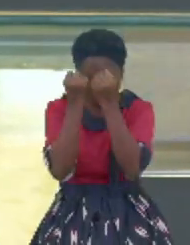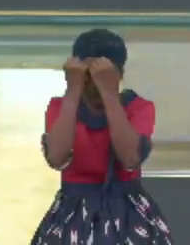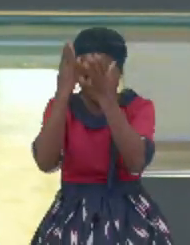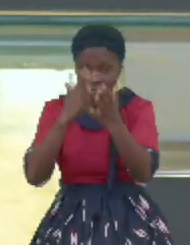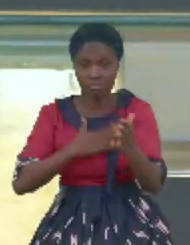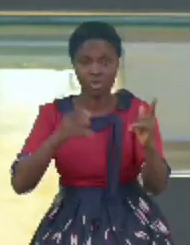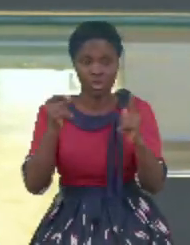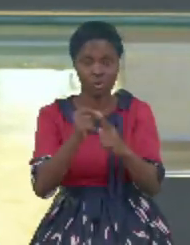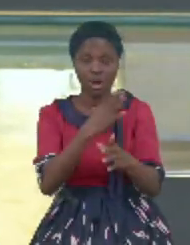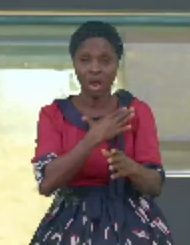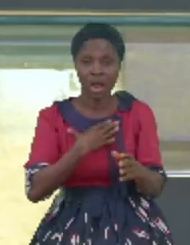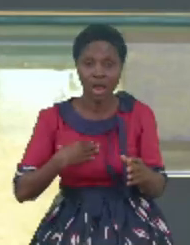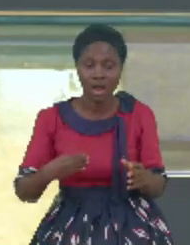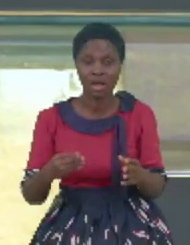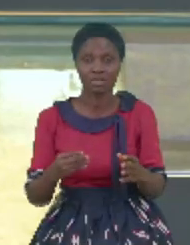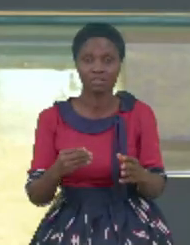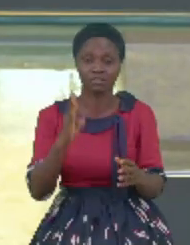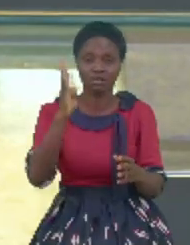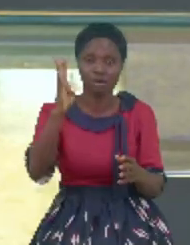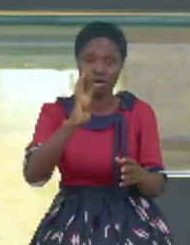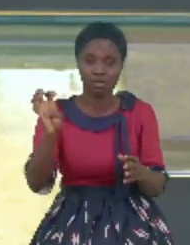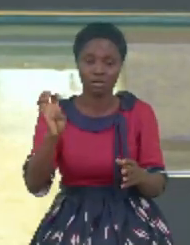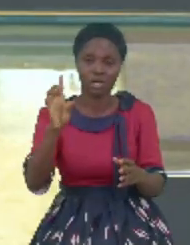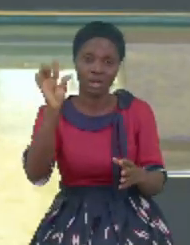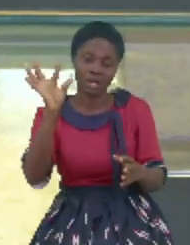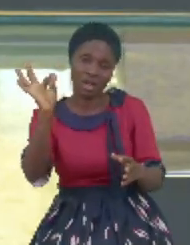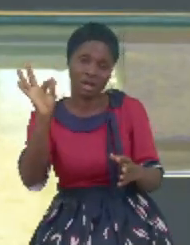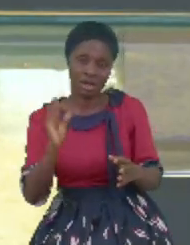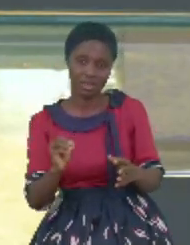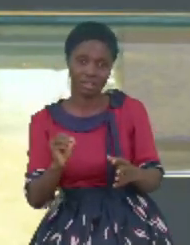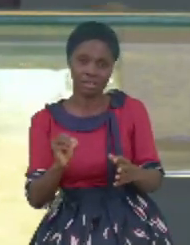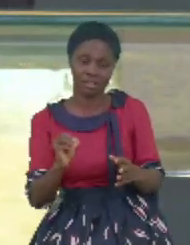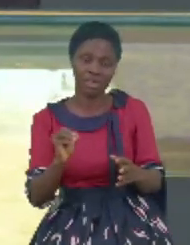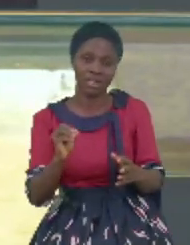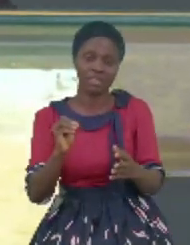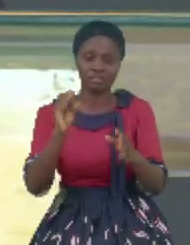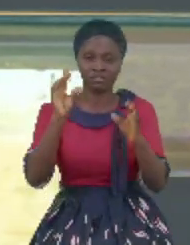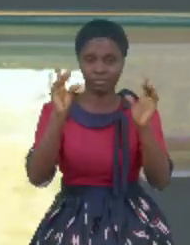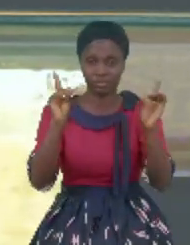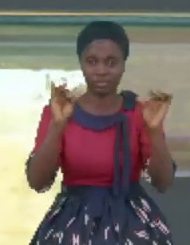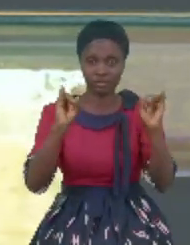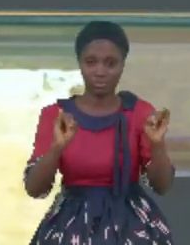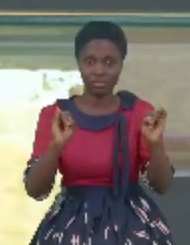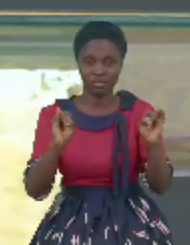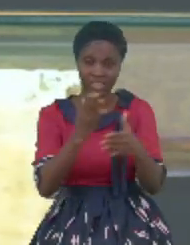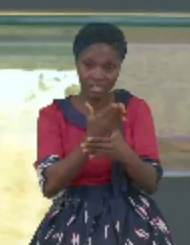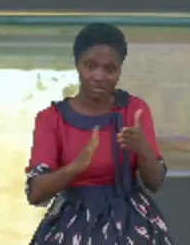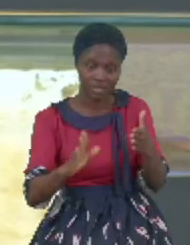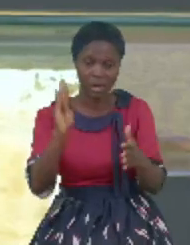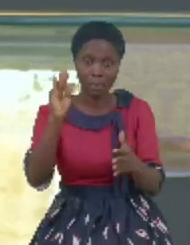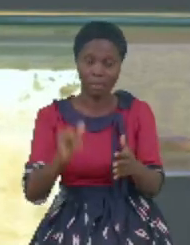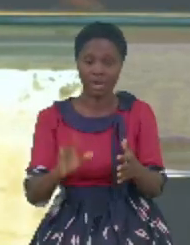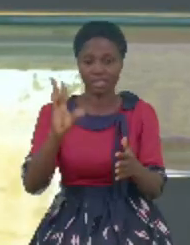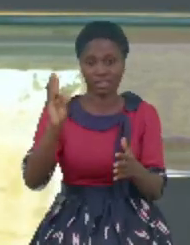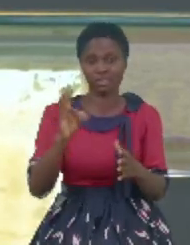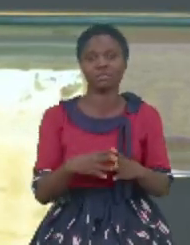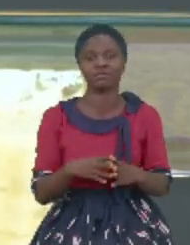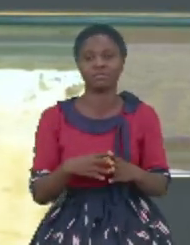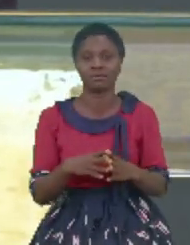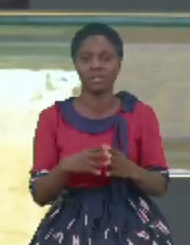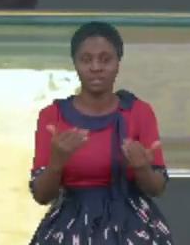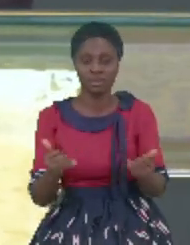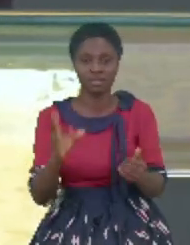pas observé ma parole. Donc, 497 divisé par 7, ça donne 70 ans. Pour